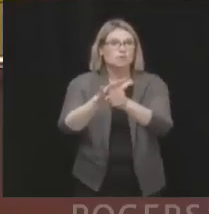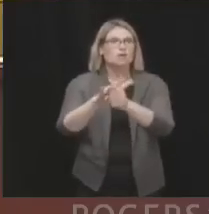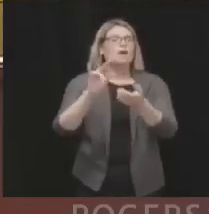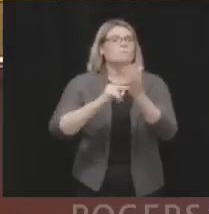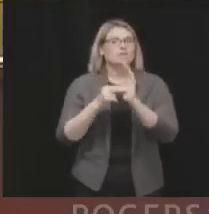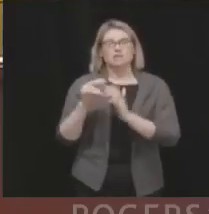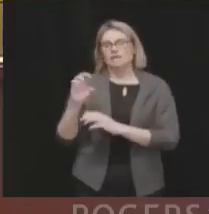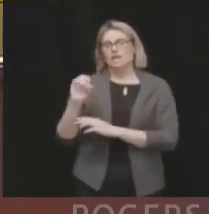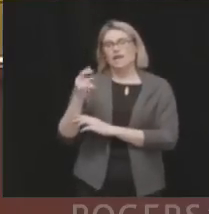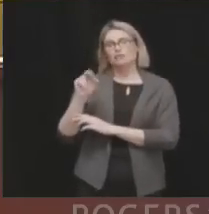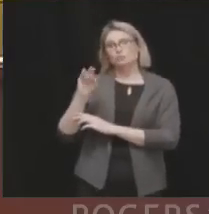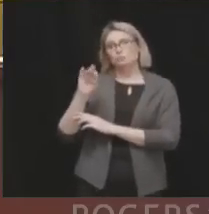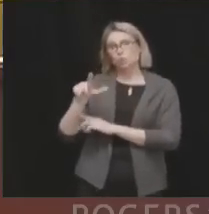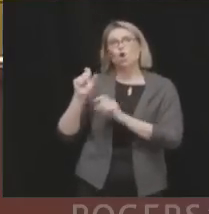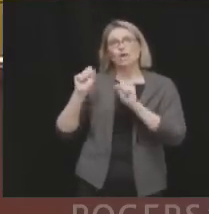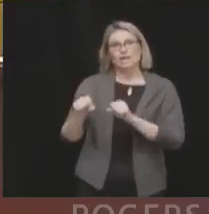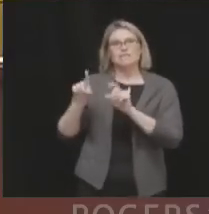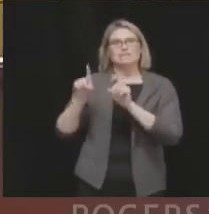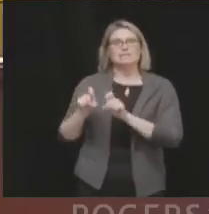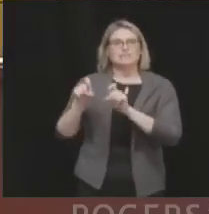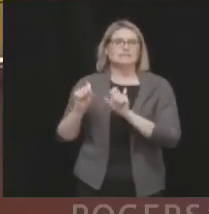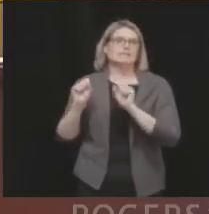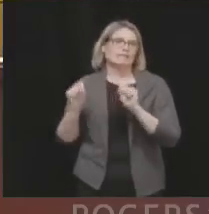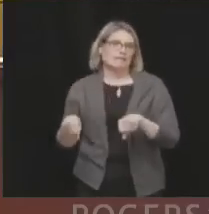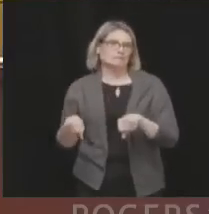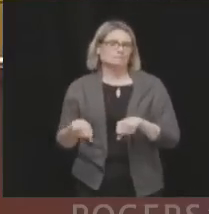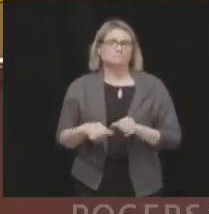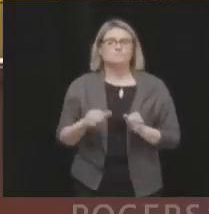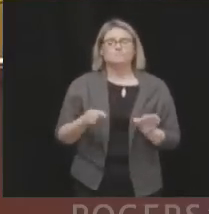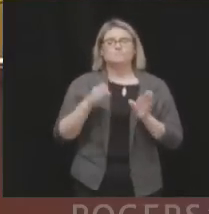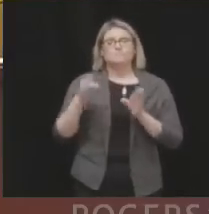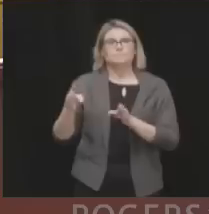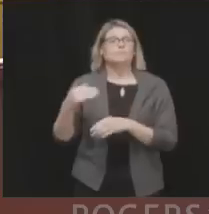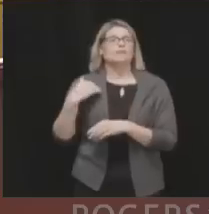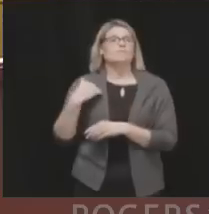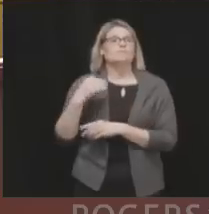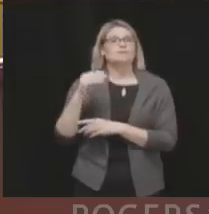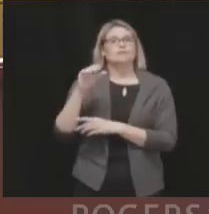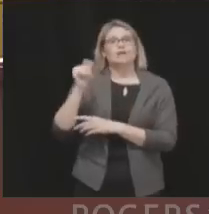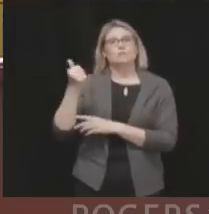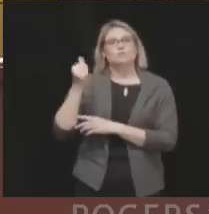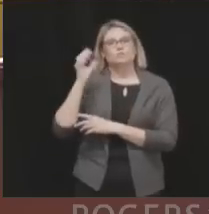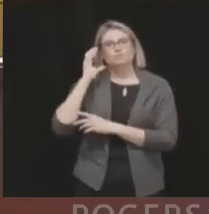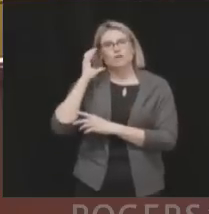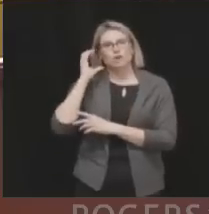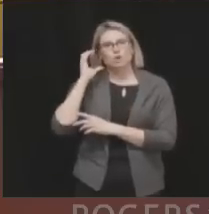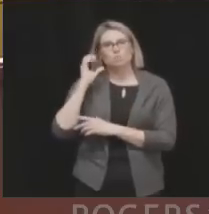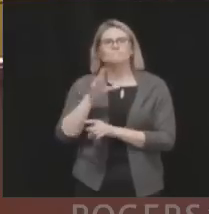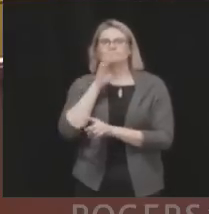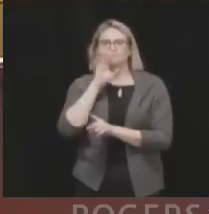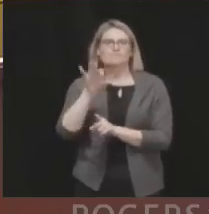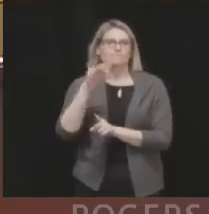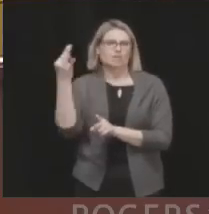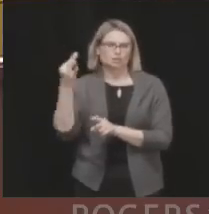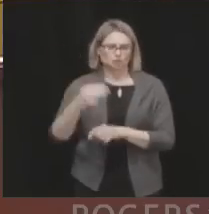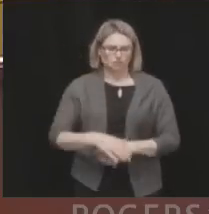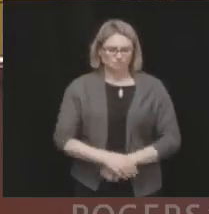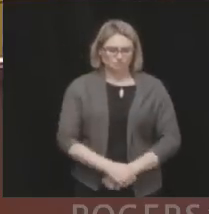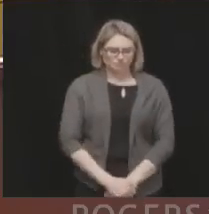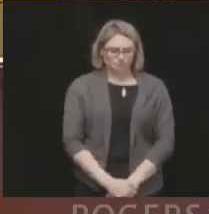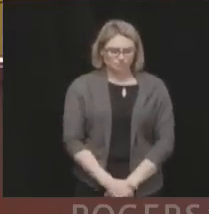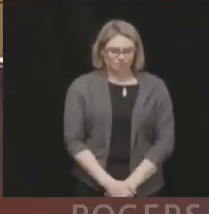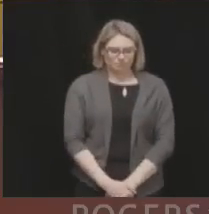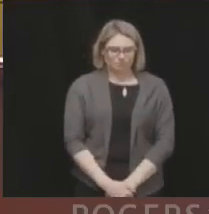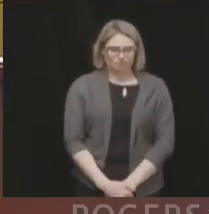de l'Istigouche au Québec, qui dispose maintenant de 10 laissés-passer pour se rendre dans les magasins de Campbellton et Atollville